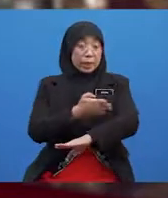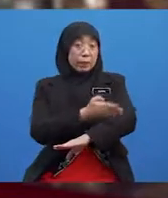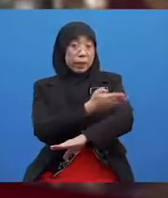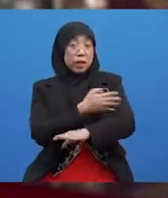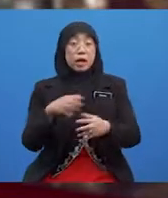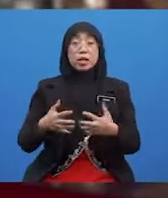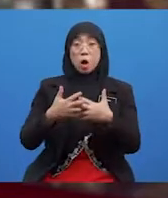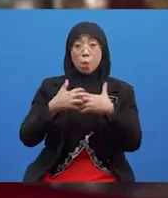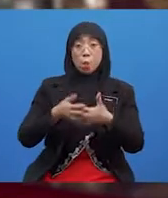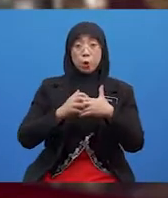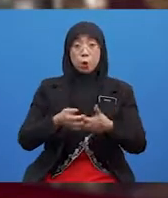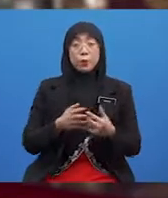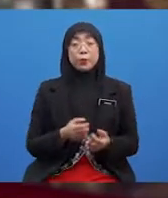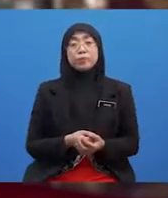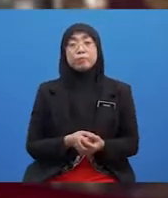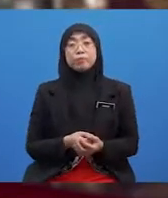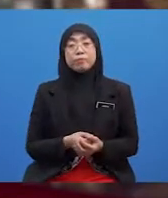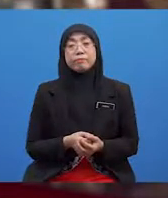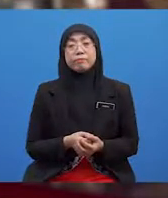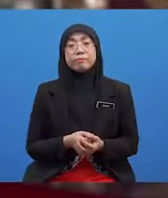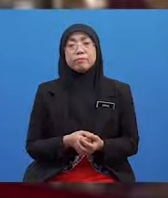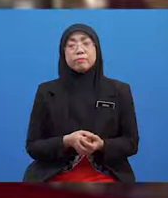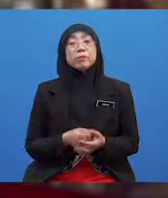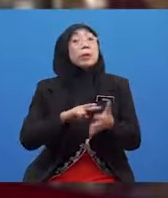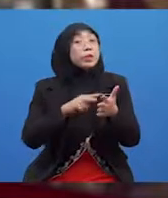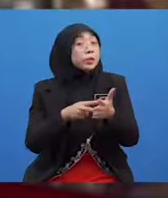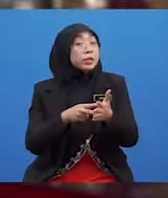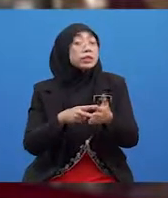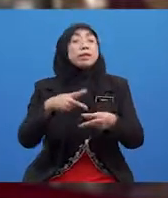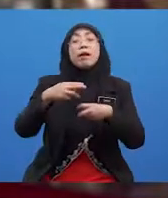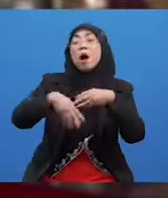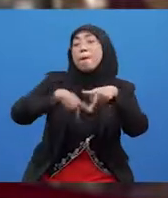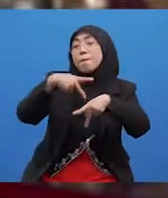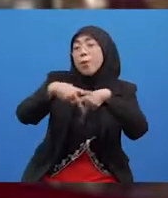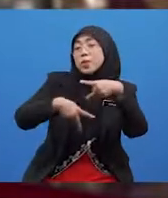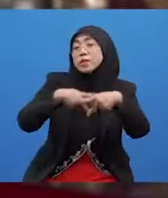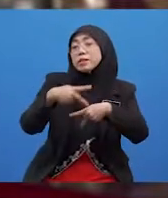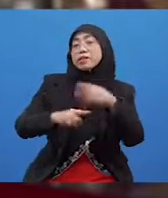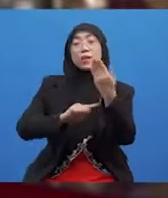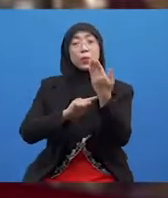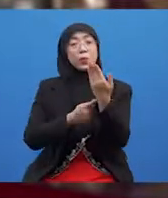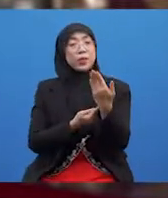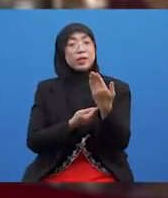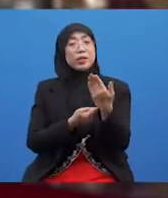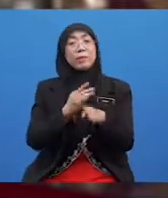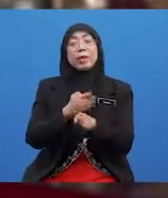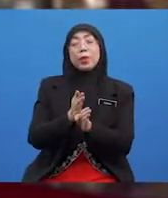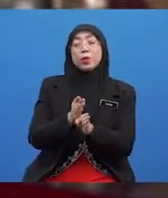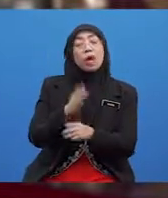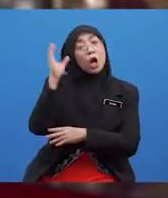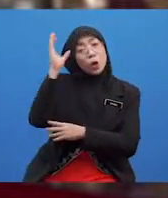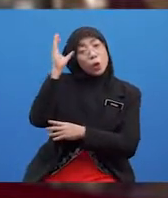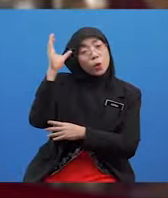Perkembangan motor merupakan proses yang bermula pada pembentukan konsep dan ianya